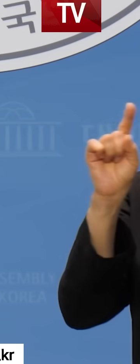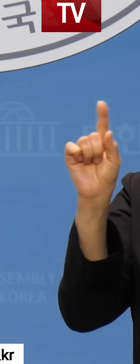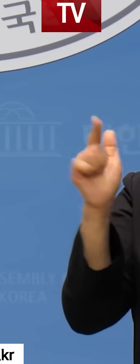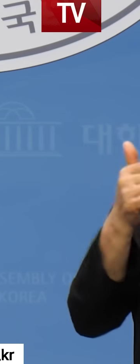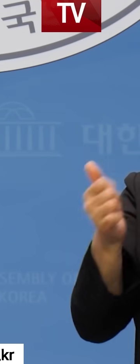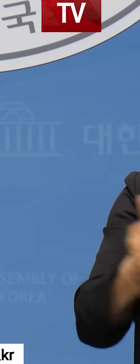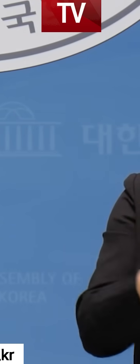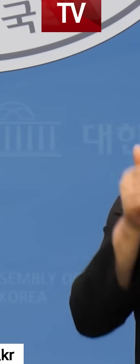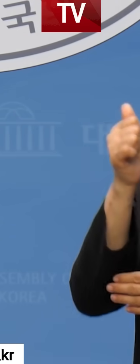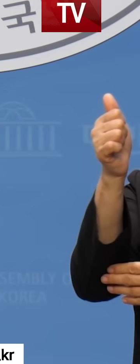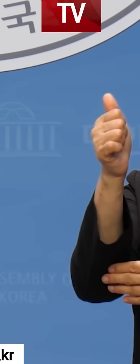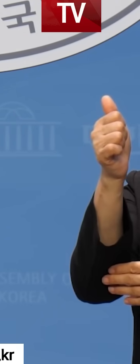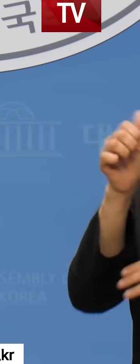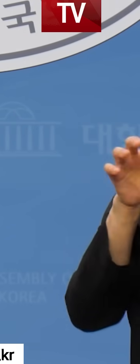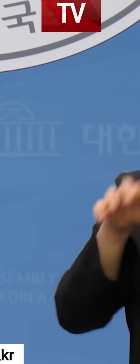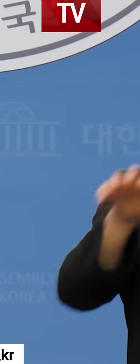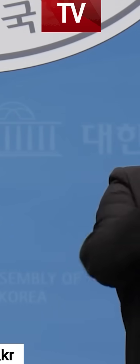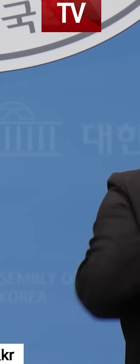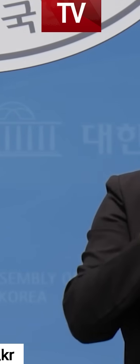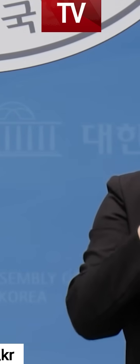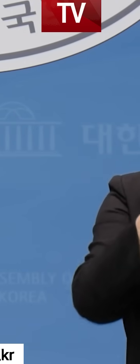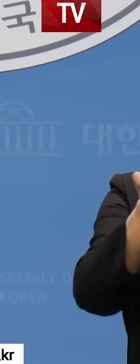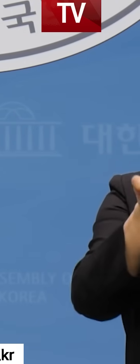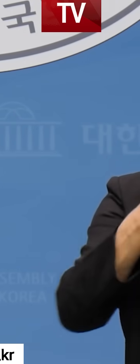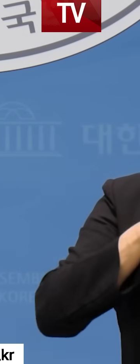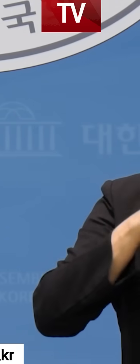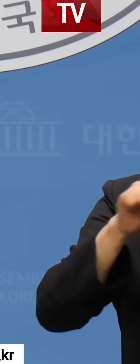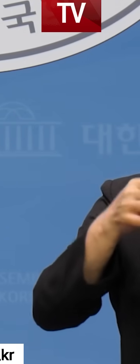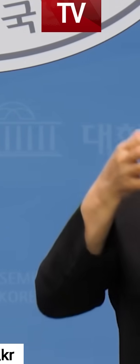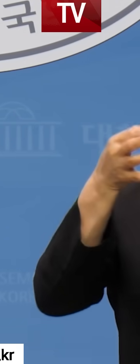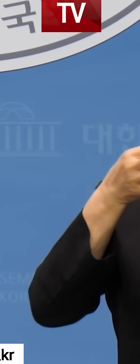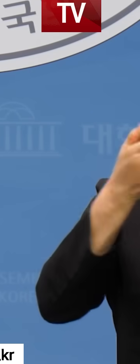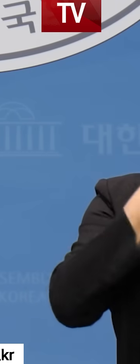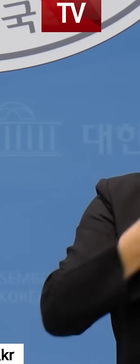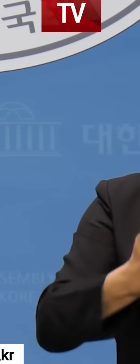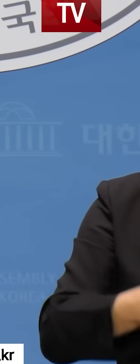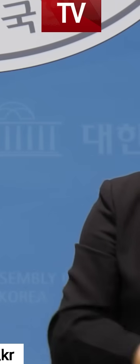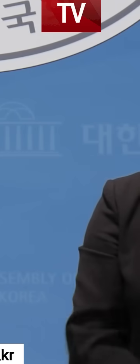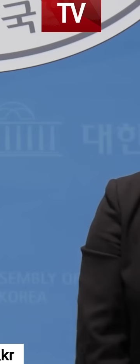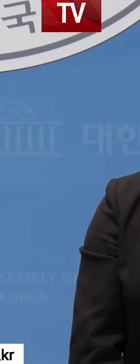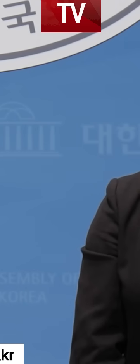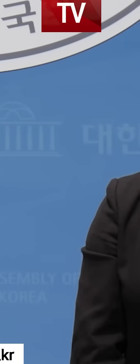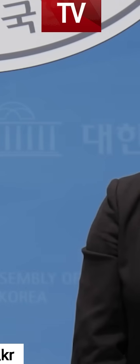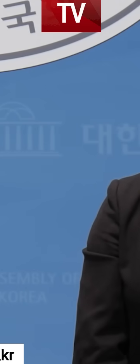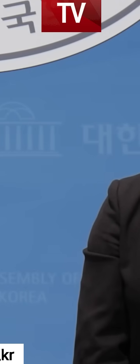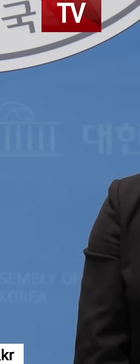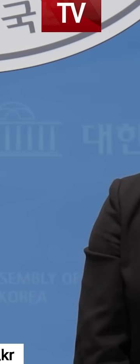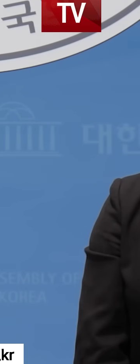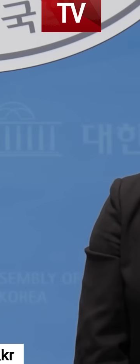한동훈 비대위원장의 현장 방문이 정치쇼로 보이는 것입니다.